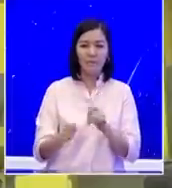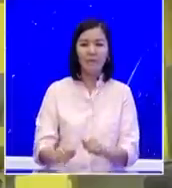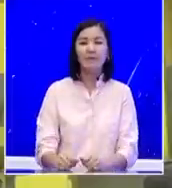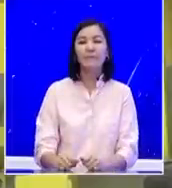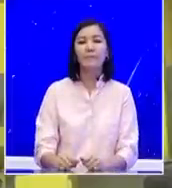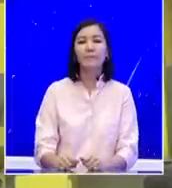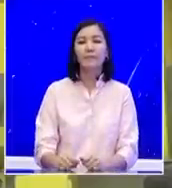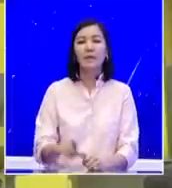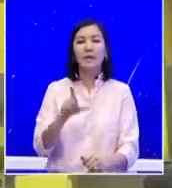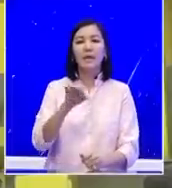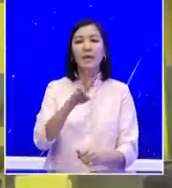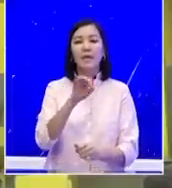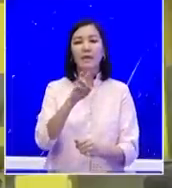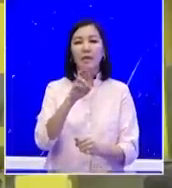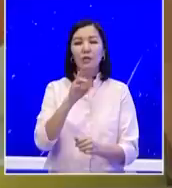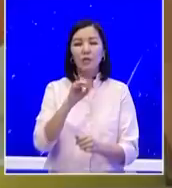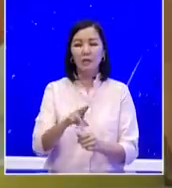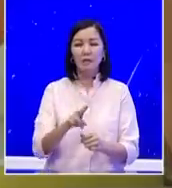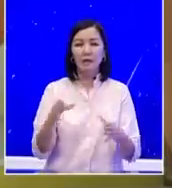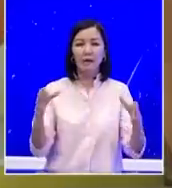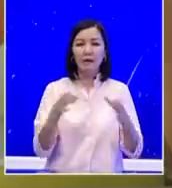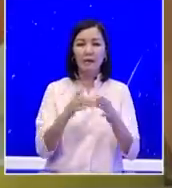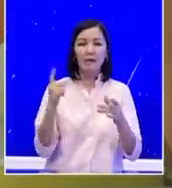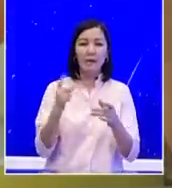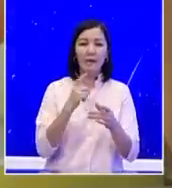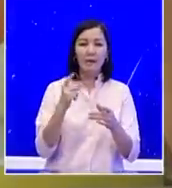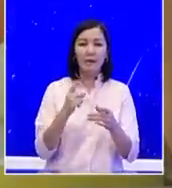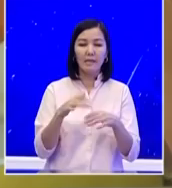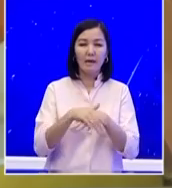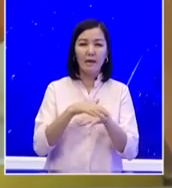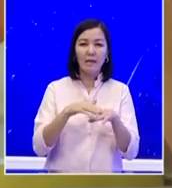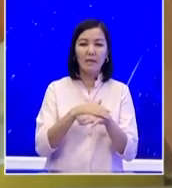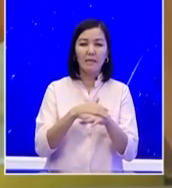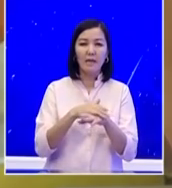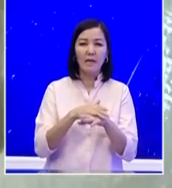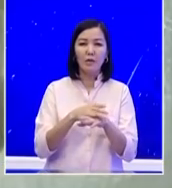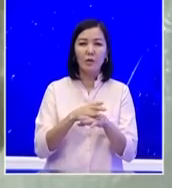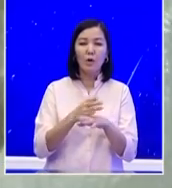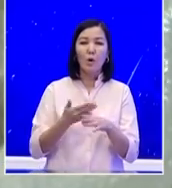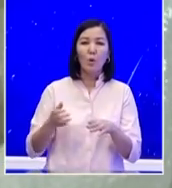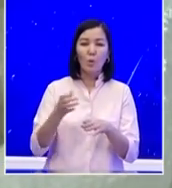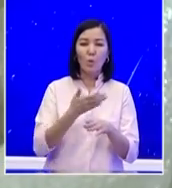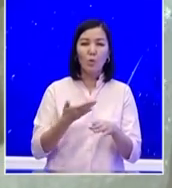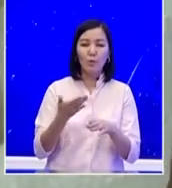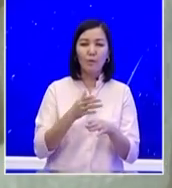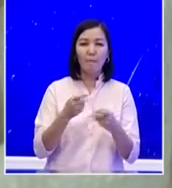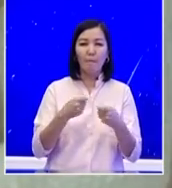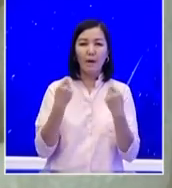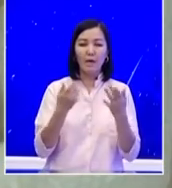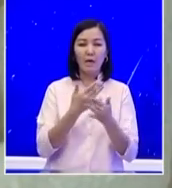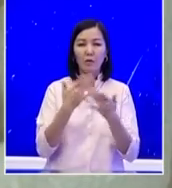Айта кету керек, Хильниченко ИК командитті серіктестігі жергілікті нарықты ұн, макарон, шұжық, сүт өнімдері жарма мен